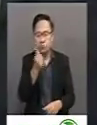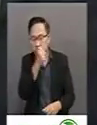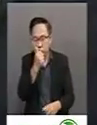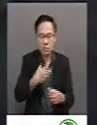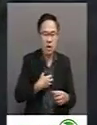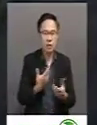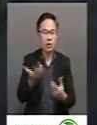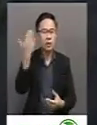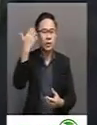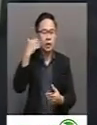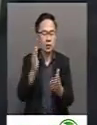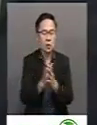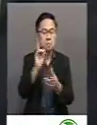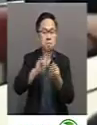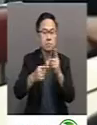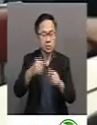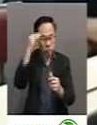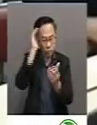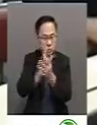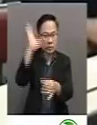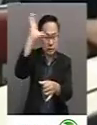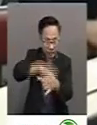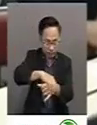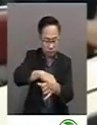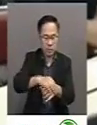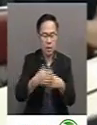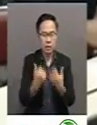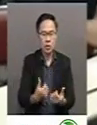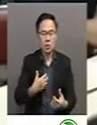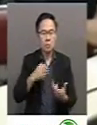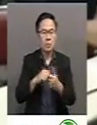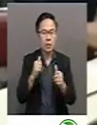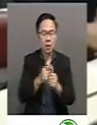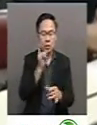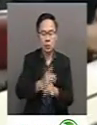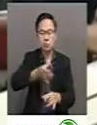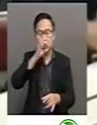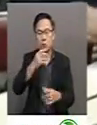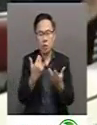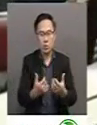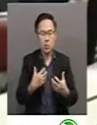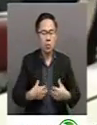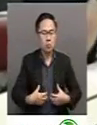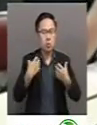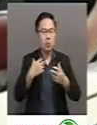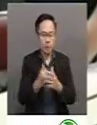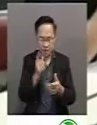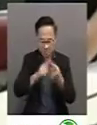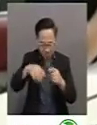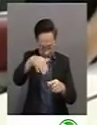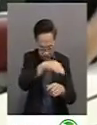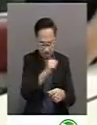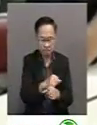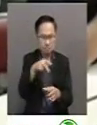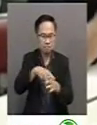ข้อหาเมาแล้วขับในวันสงกรานต์ค่ะก่อนจะก่อเหตุดื่มสุราจนมึนเมานำวัตถุระเบิดที่ทำขึ้นมาเองแล้วก็ชักชวนเพื่อน